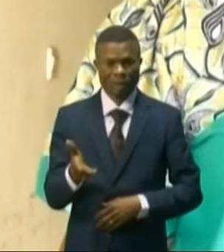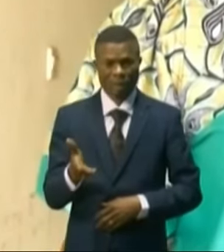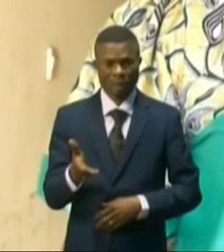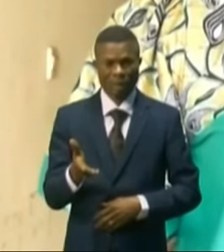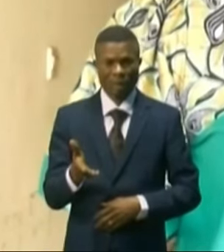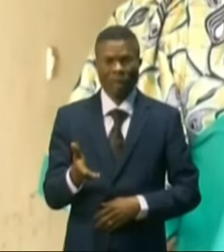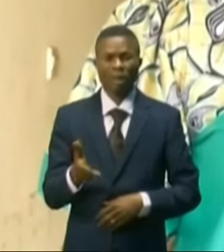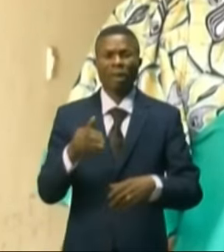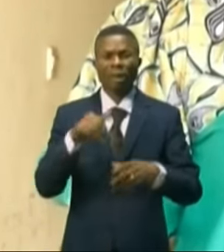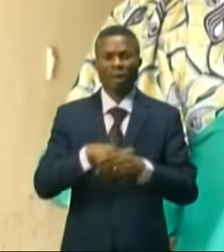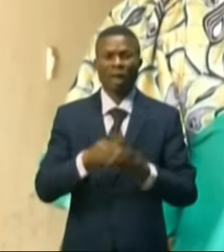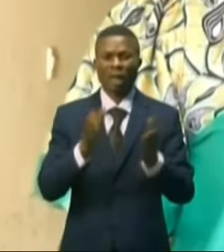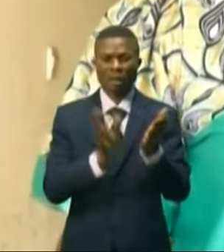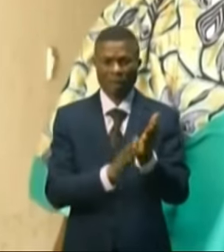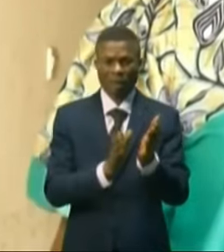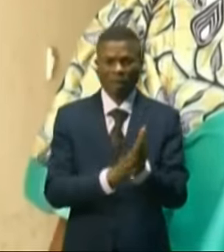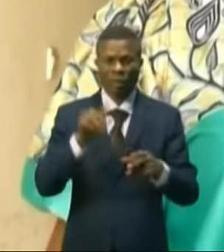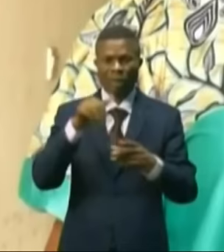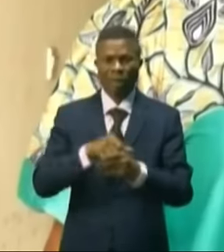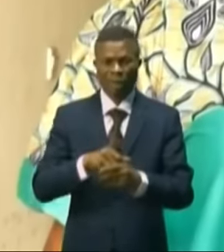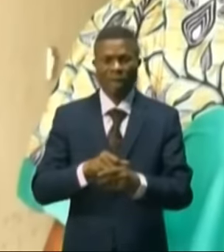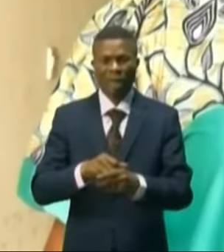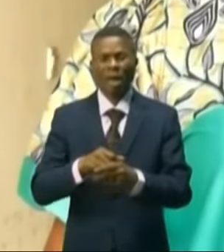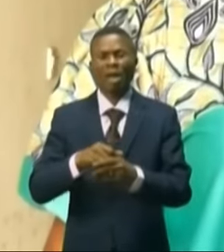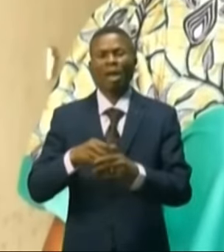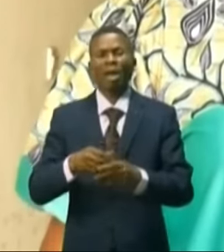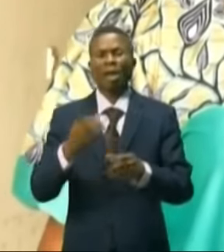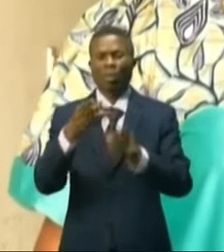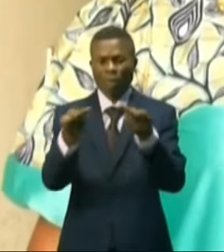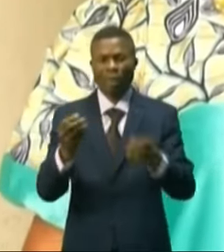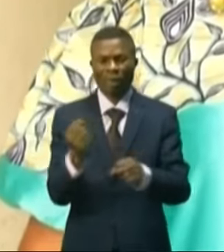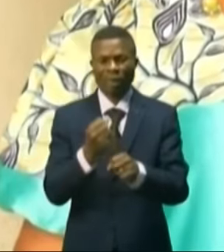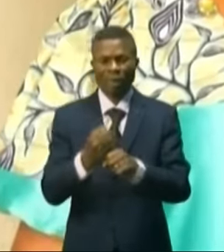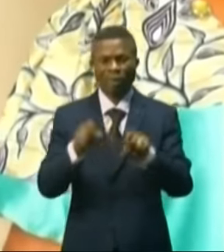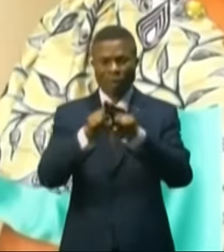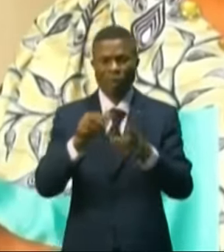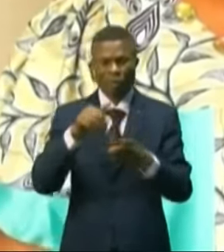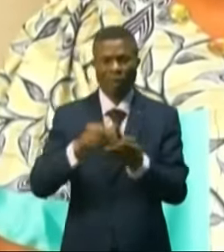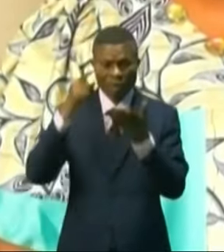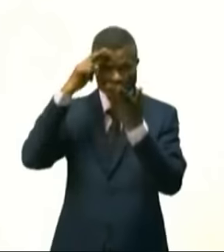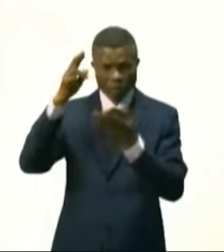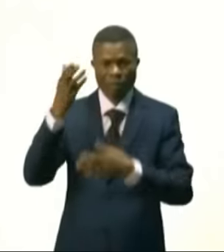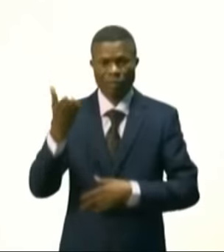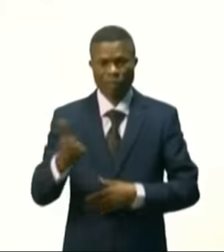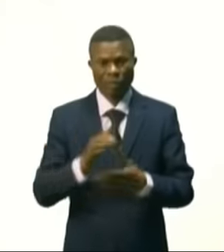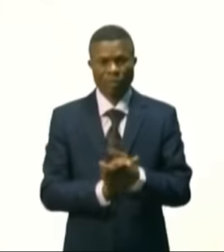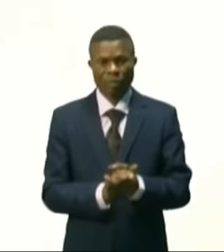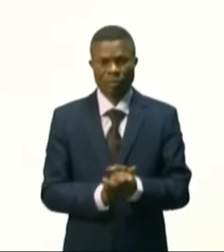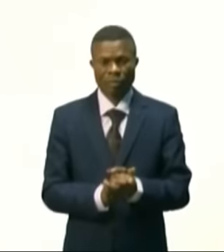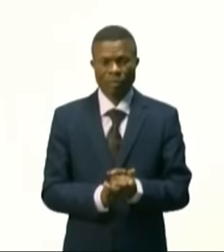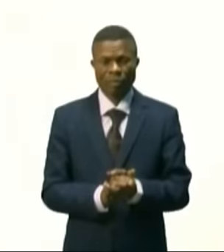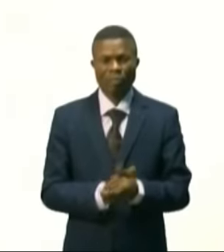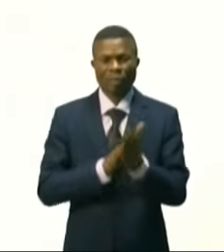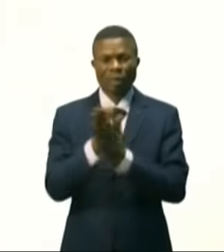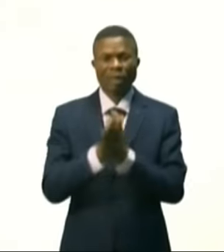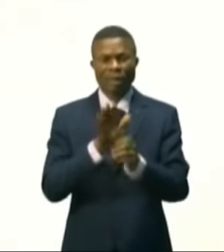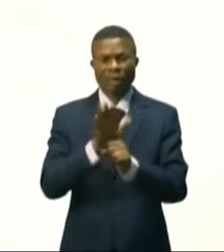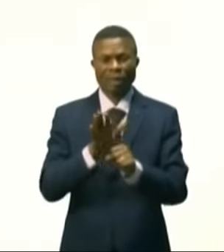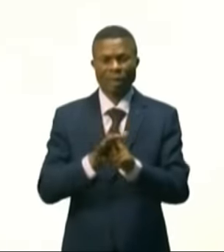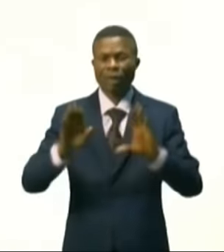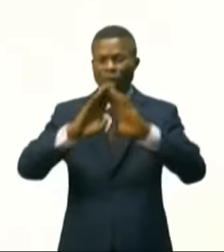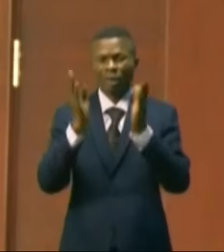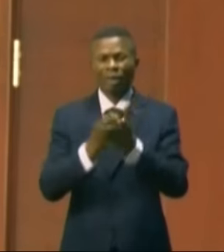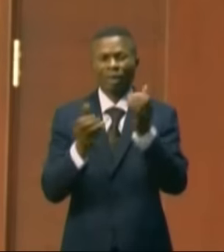d'harcèlement sexuel dans les milieux scolaires et les milieux académiques. Très intéressé, l'assistance